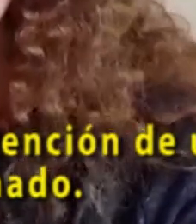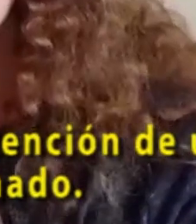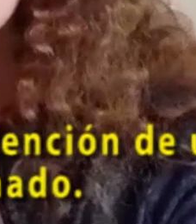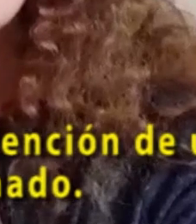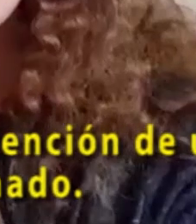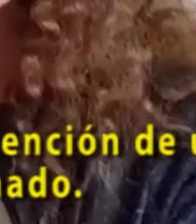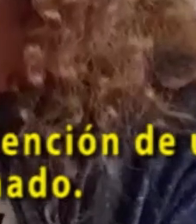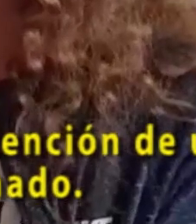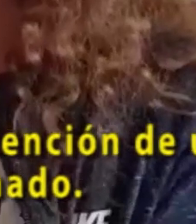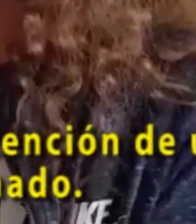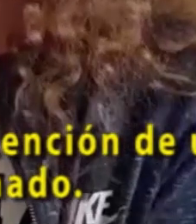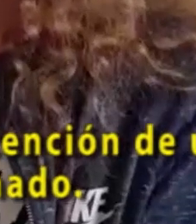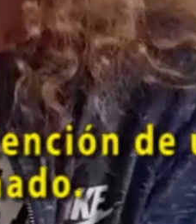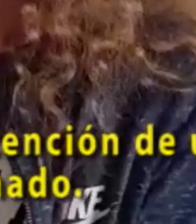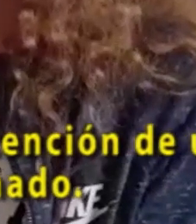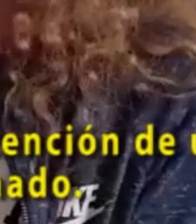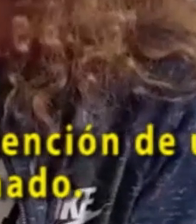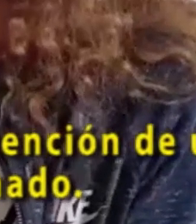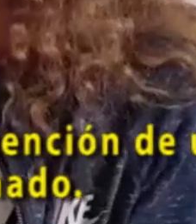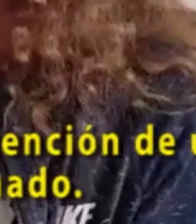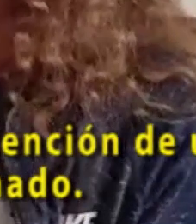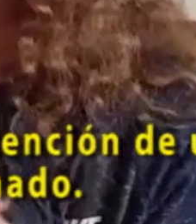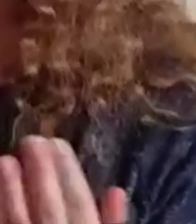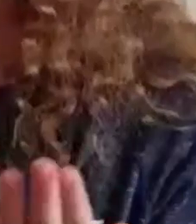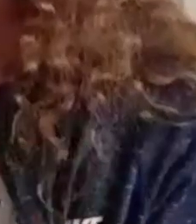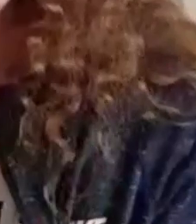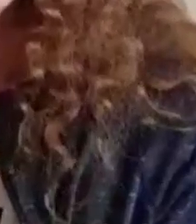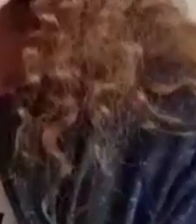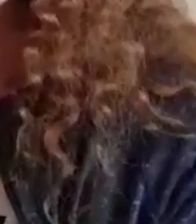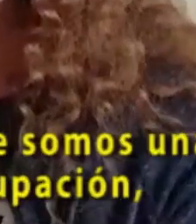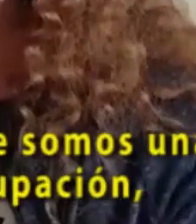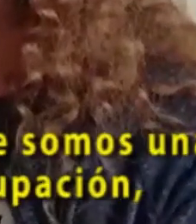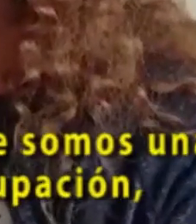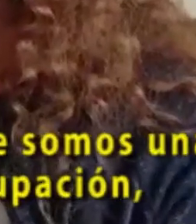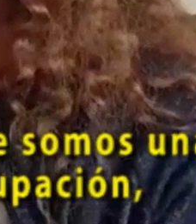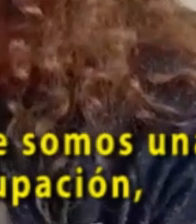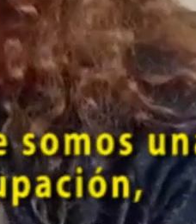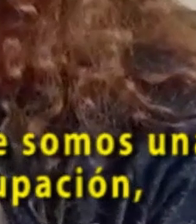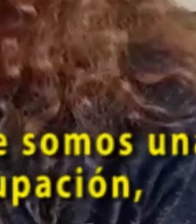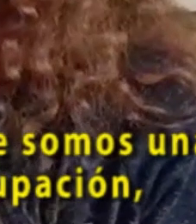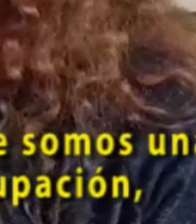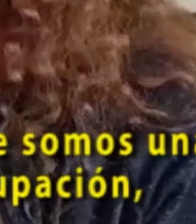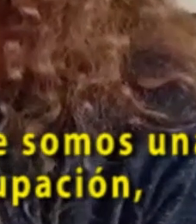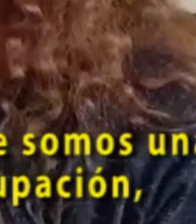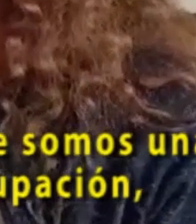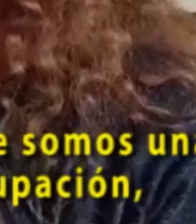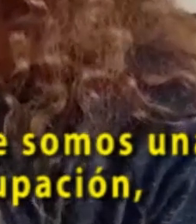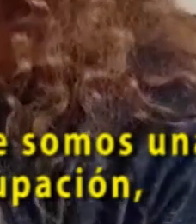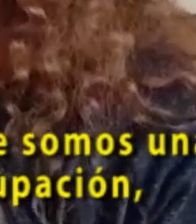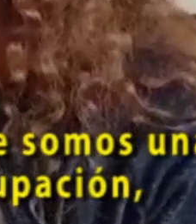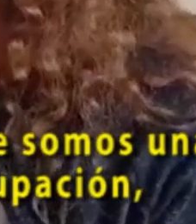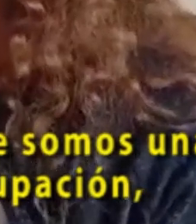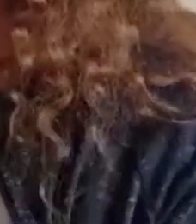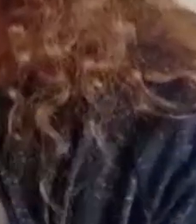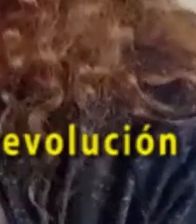اصابة طفل او اعتقال طفل، فبتمنى فمع هيك انه برغم هاي المعاناة